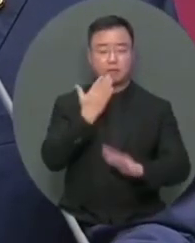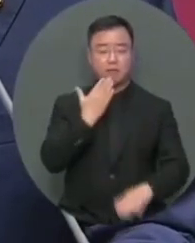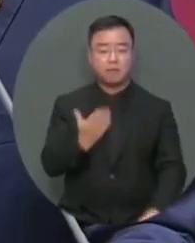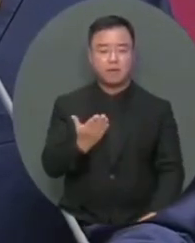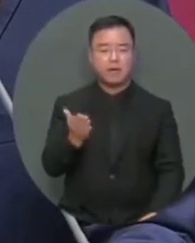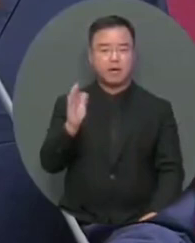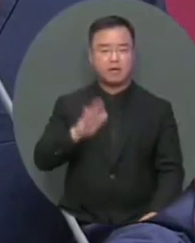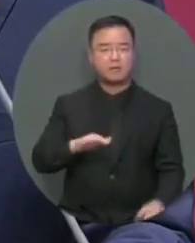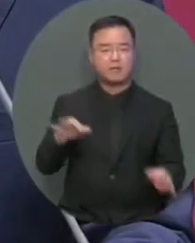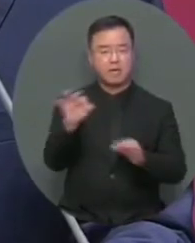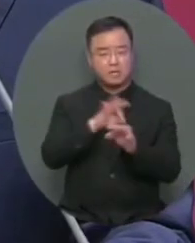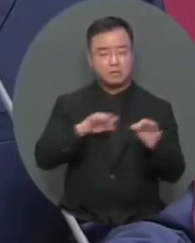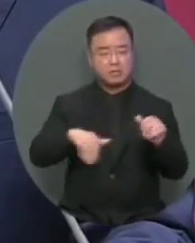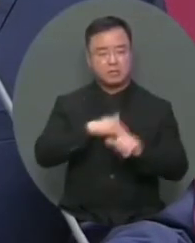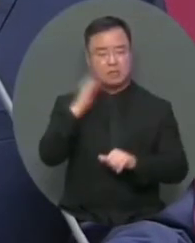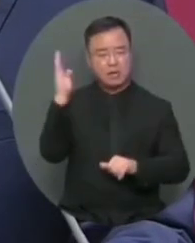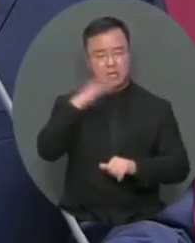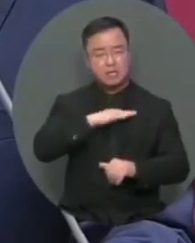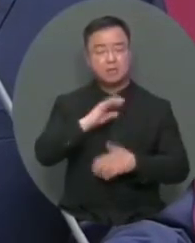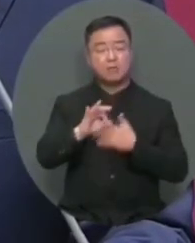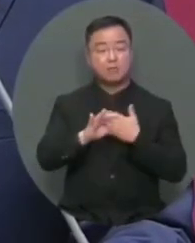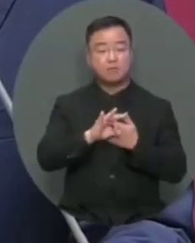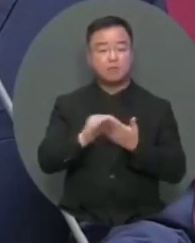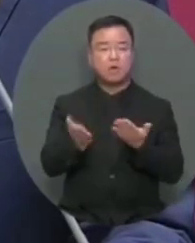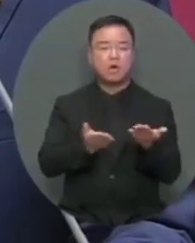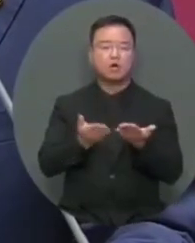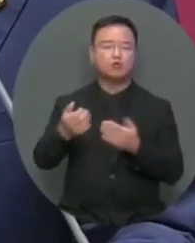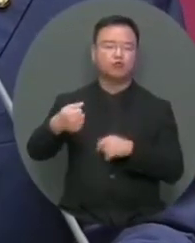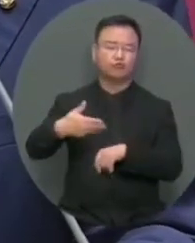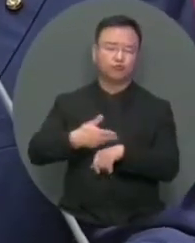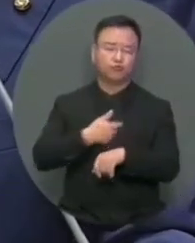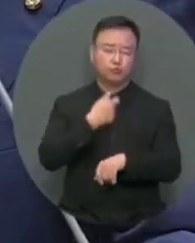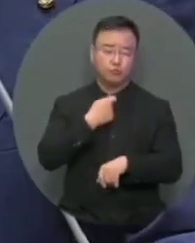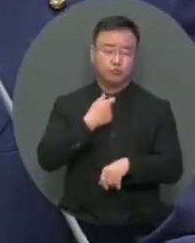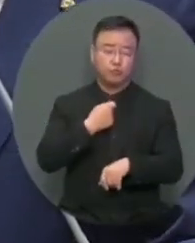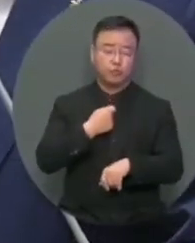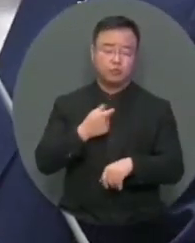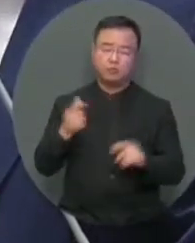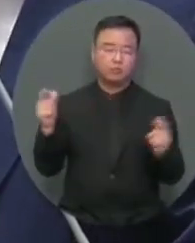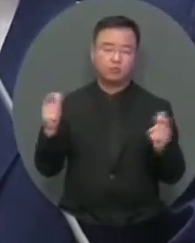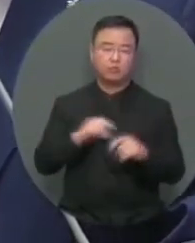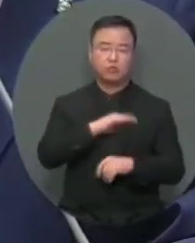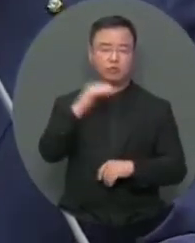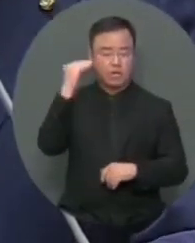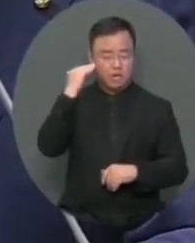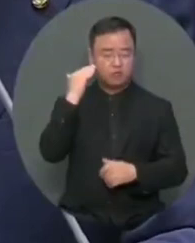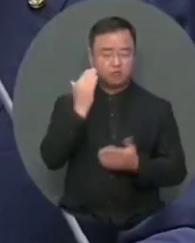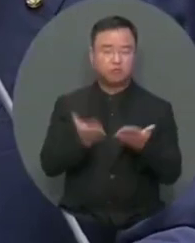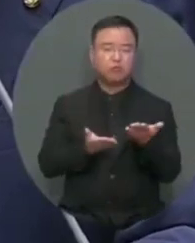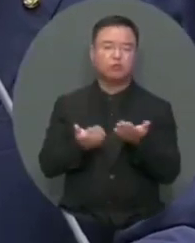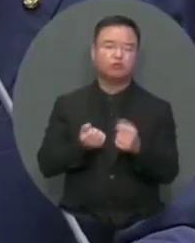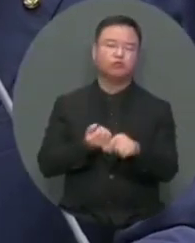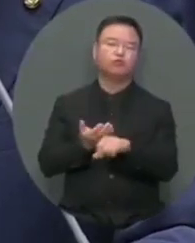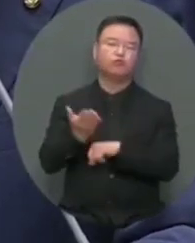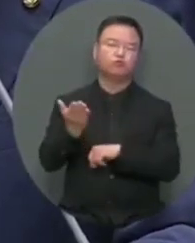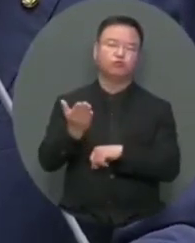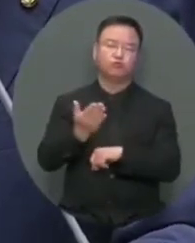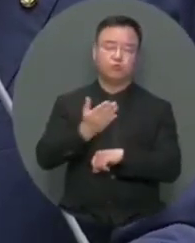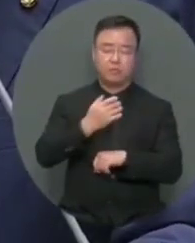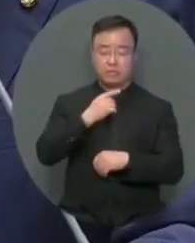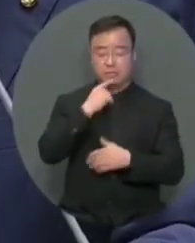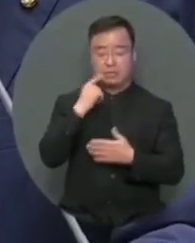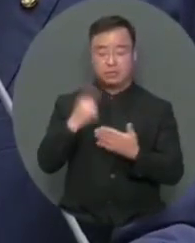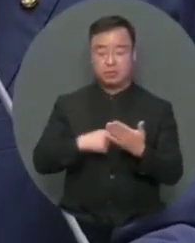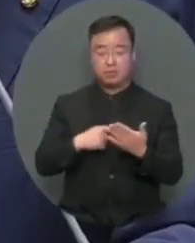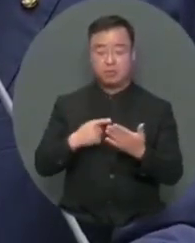경제가 떨어지면 수입 수요도 줄게 돼 있는 거죠. 우리의 수출이 타격을 받고 있는 겁니다. 그러나